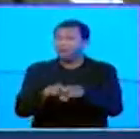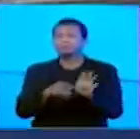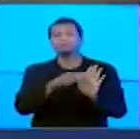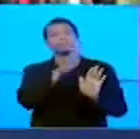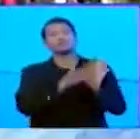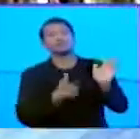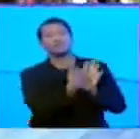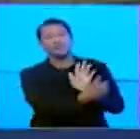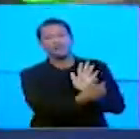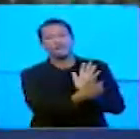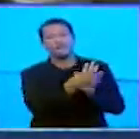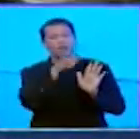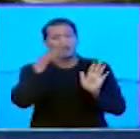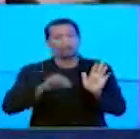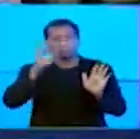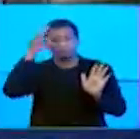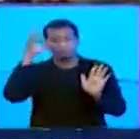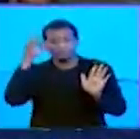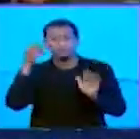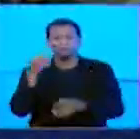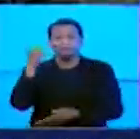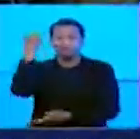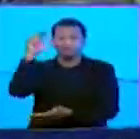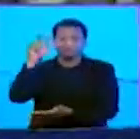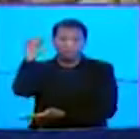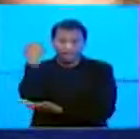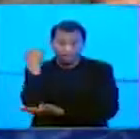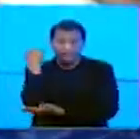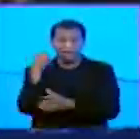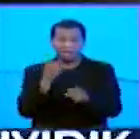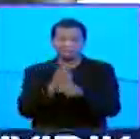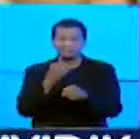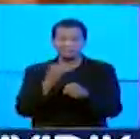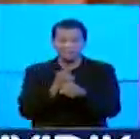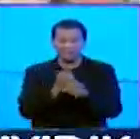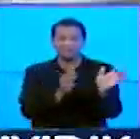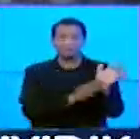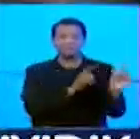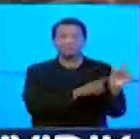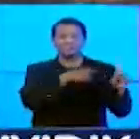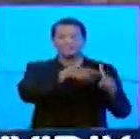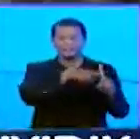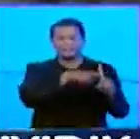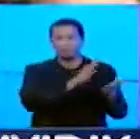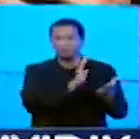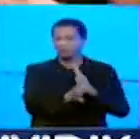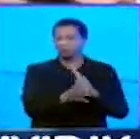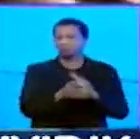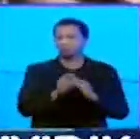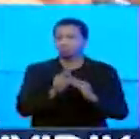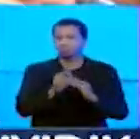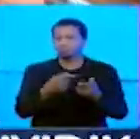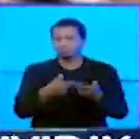video asusila di sela Anastasia dan juga EYD di mana tadi embedding langsung menjalankan proses ravitez dan